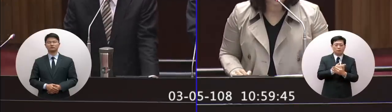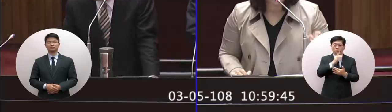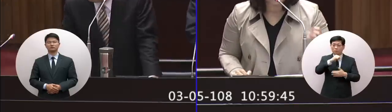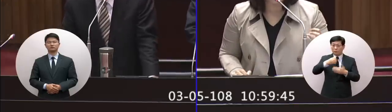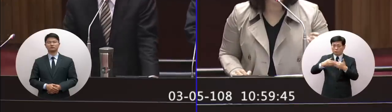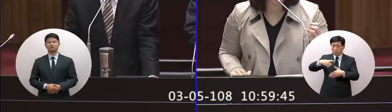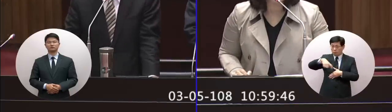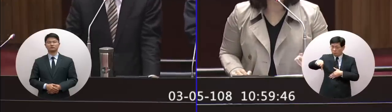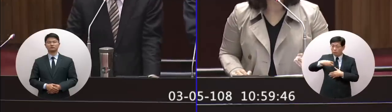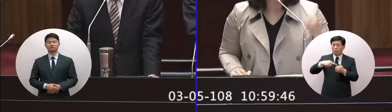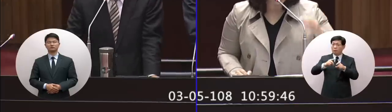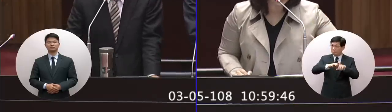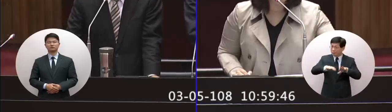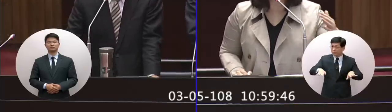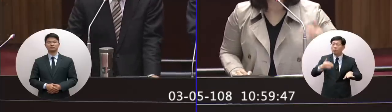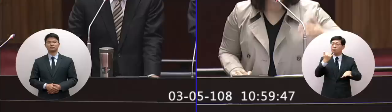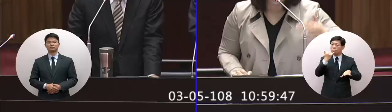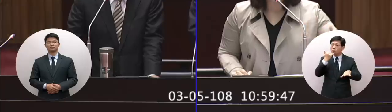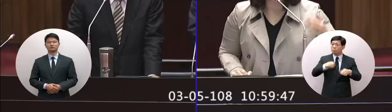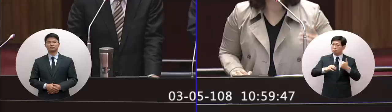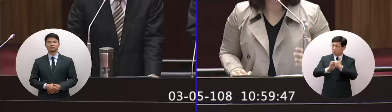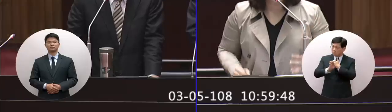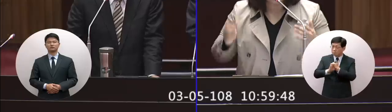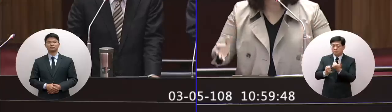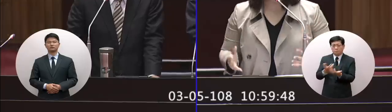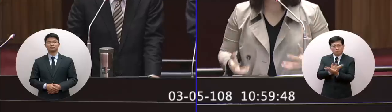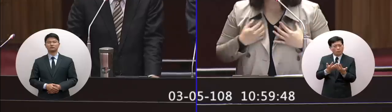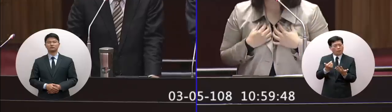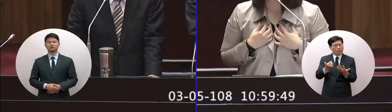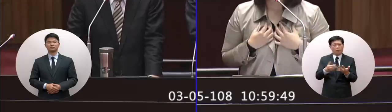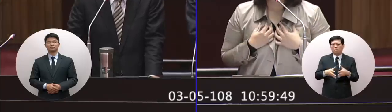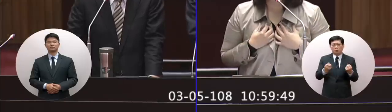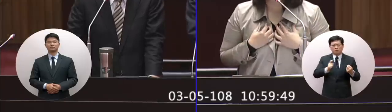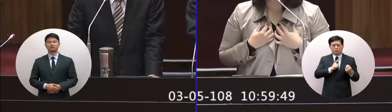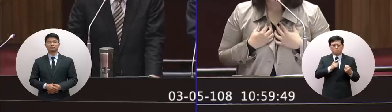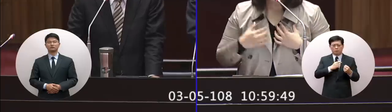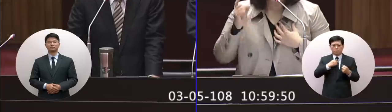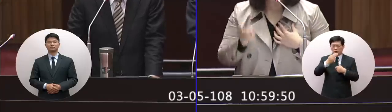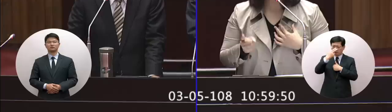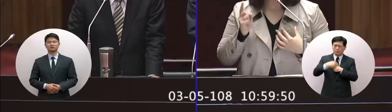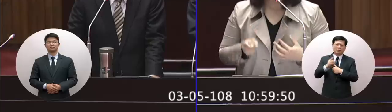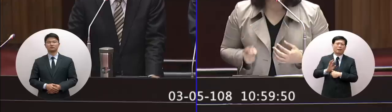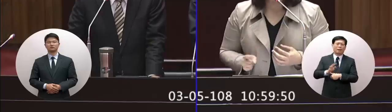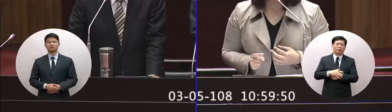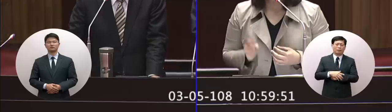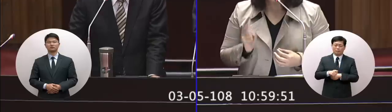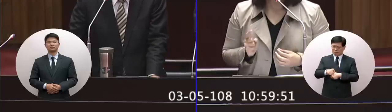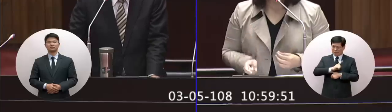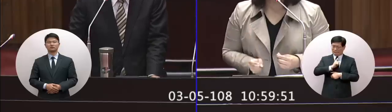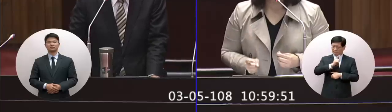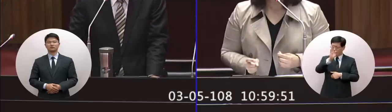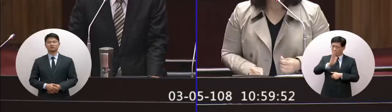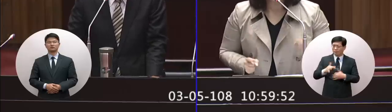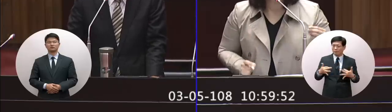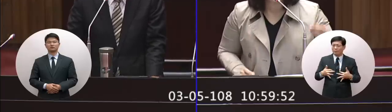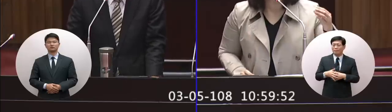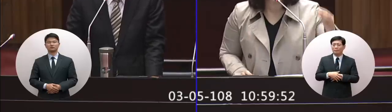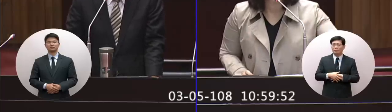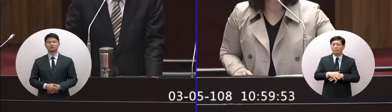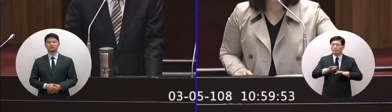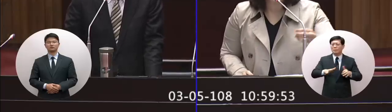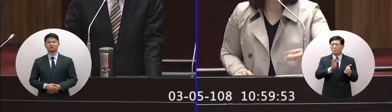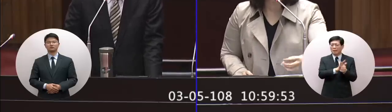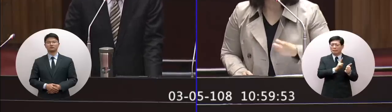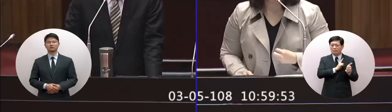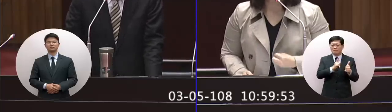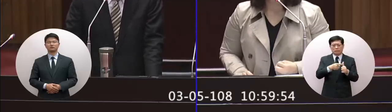关系的和平的可行性都去做、都去沟通，那何必自己毒死自己？我觉得这是态度上的问题。你已经替